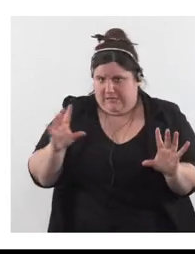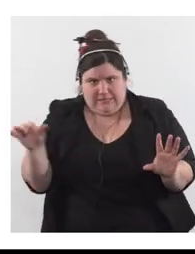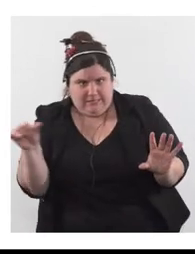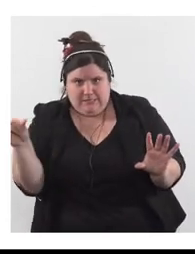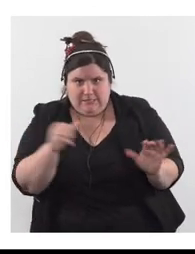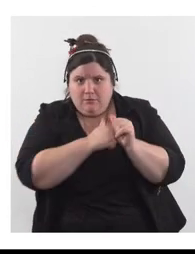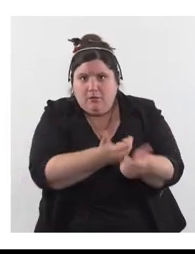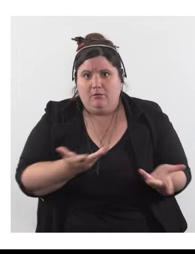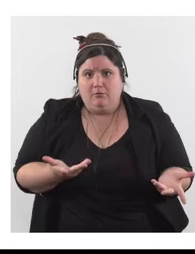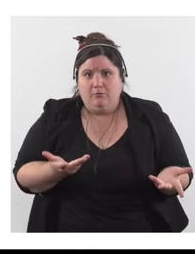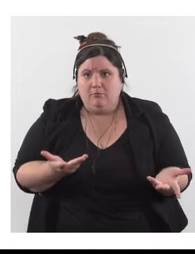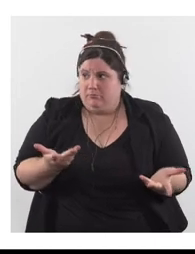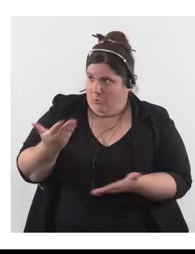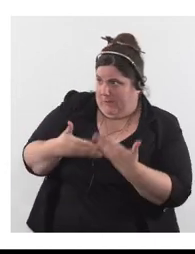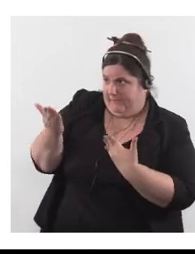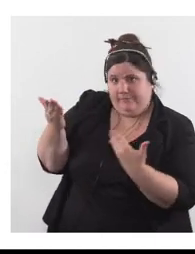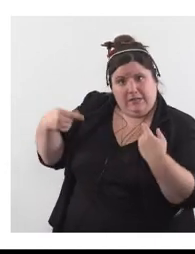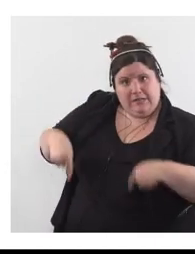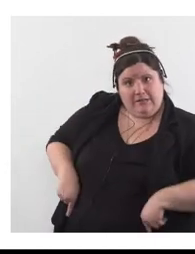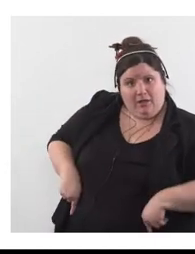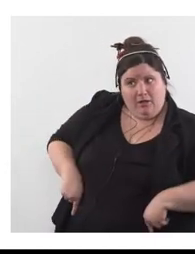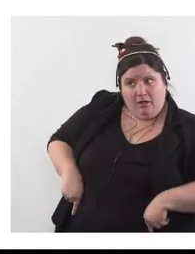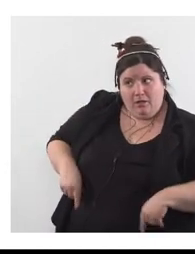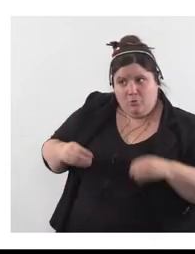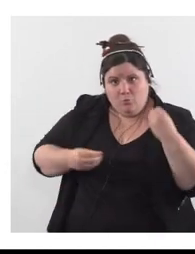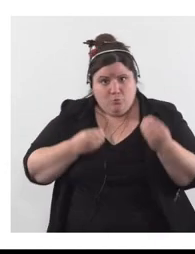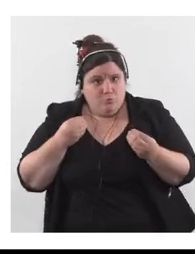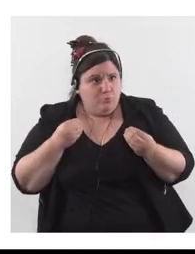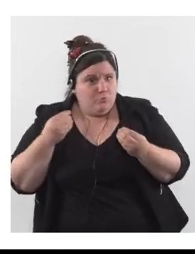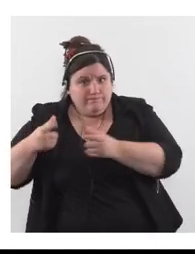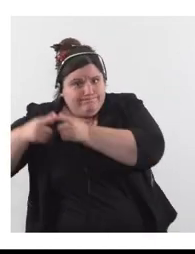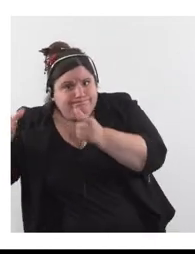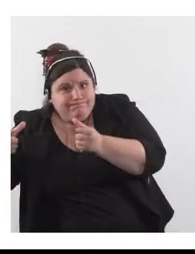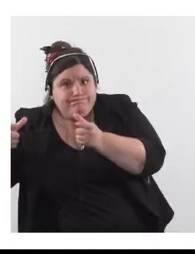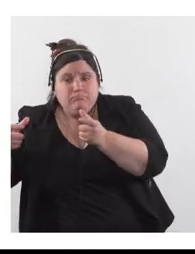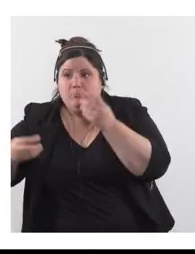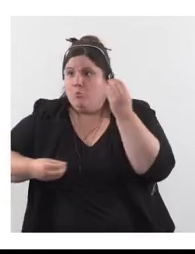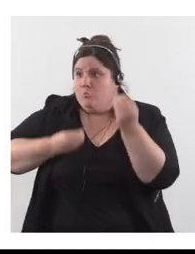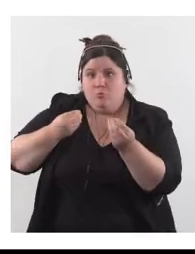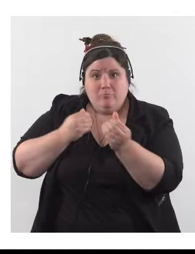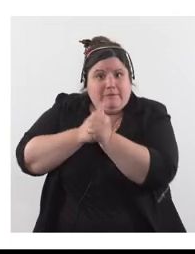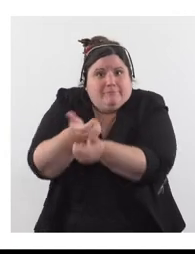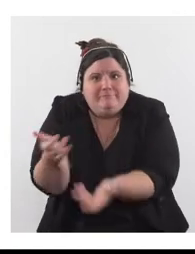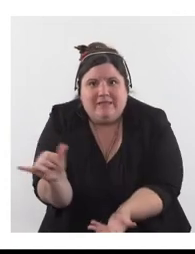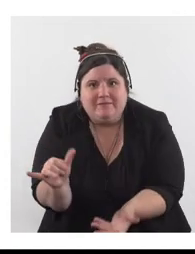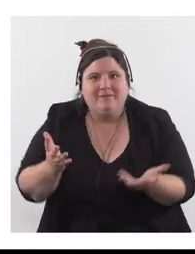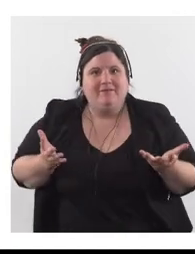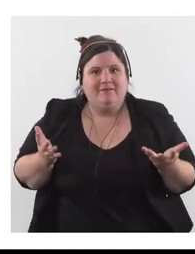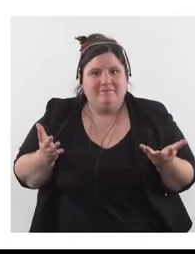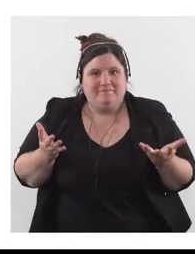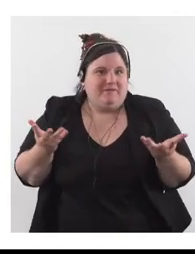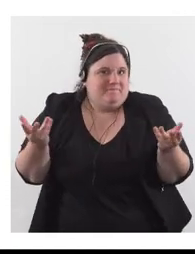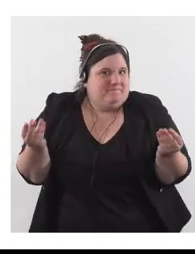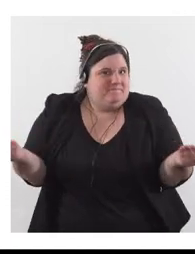c'est un secteur en particulier? Est-ce que c'est un gros employeur? Ou ça pose ces questions-là en termes de qui est redevable, en